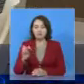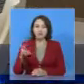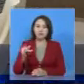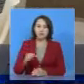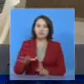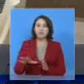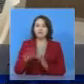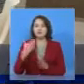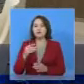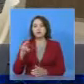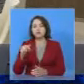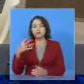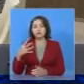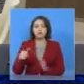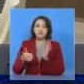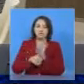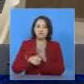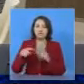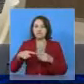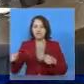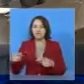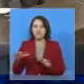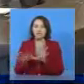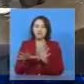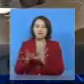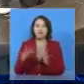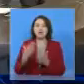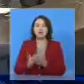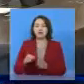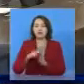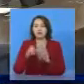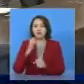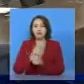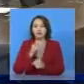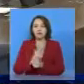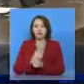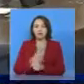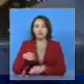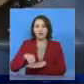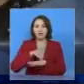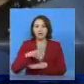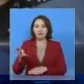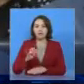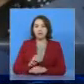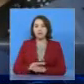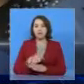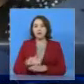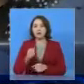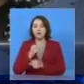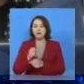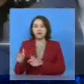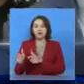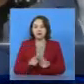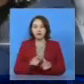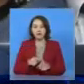водопроводно-канализационных сетей и 146 километров электросети. График работ соблюдается. Аким области поручил держать ход